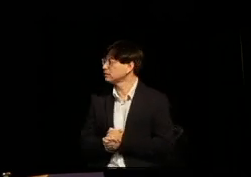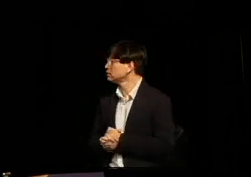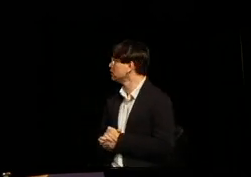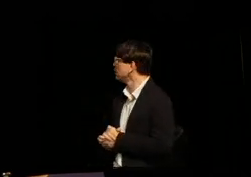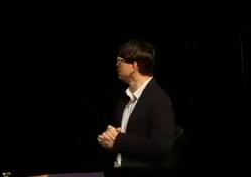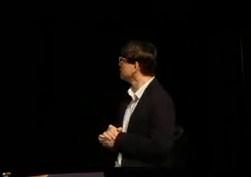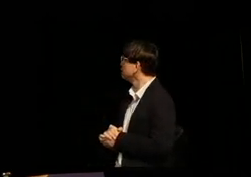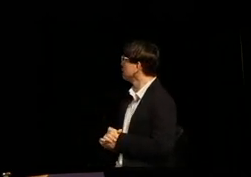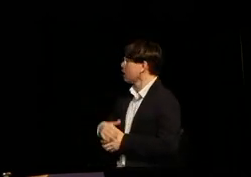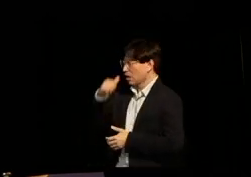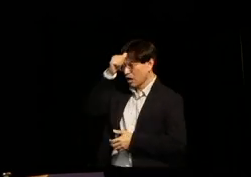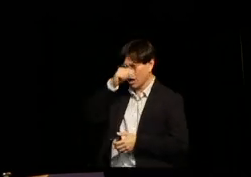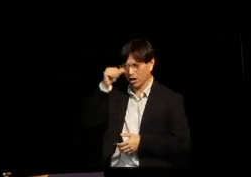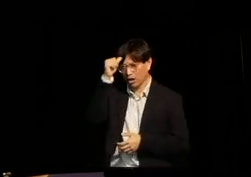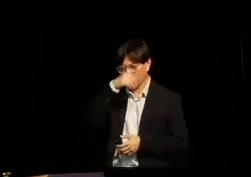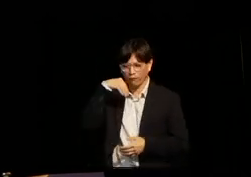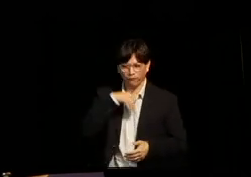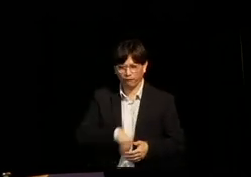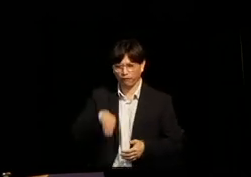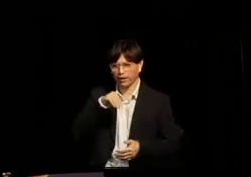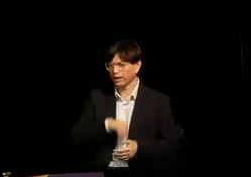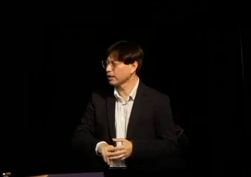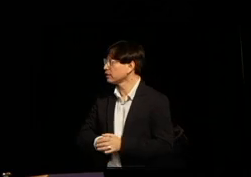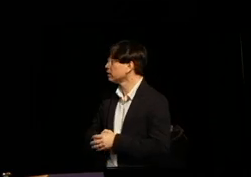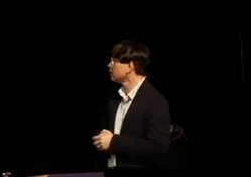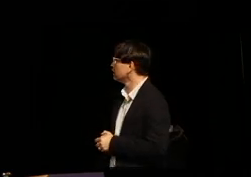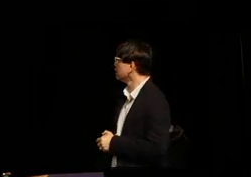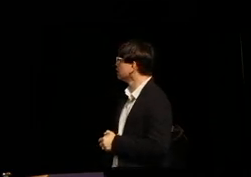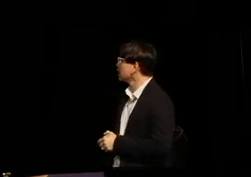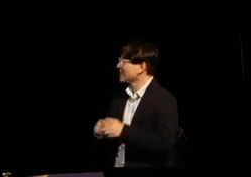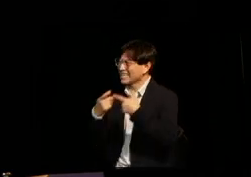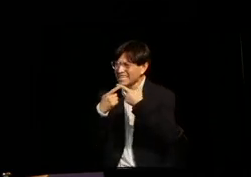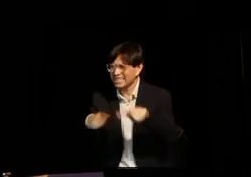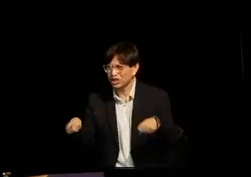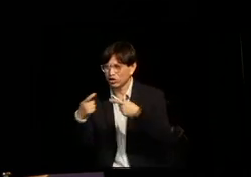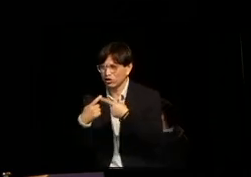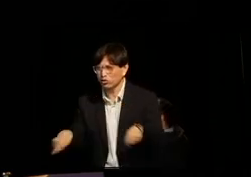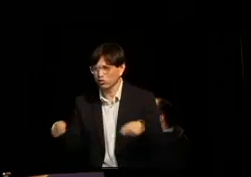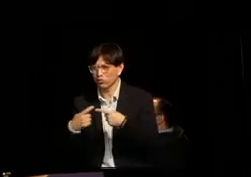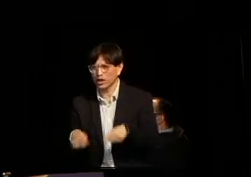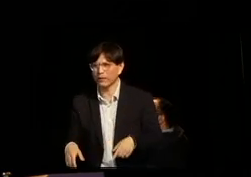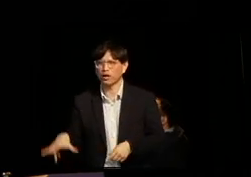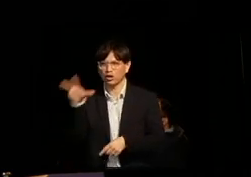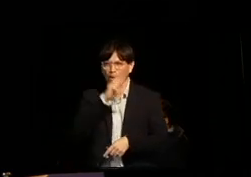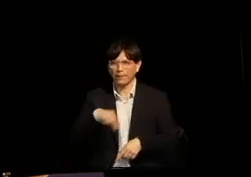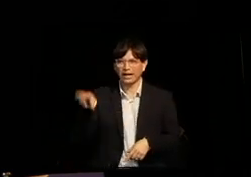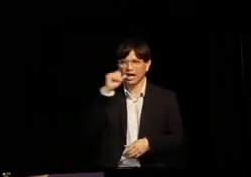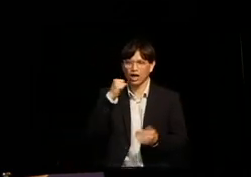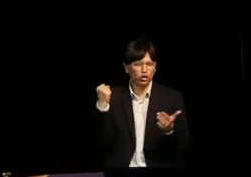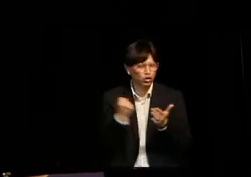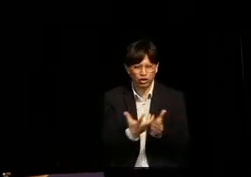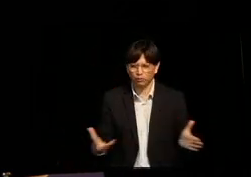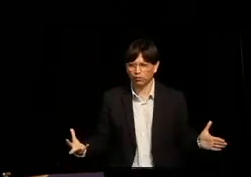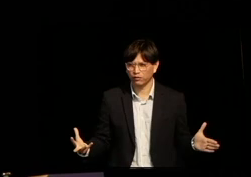spirituale di Fede è quello che che ci contraddistingue noi non stiamo parlando di un problema da